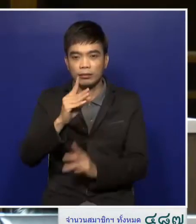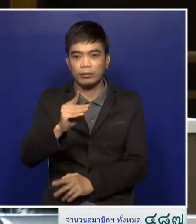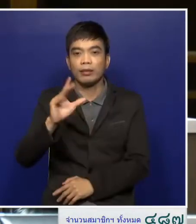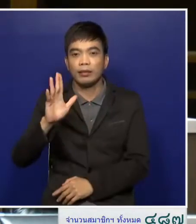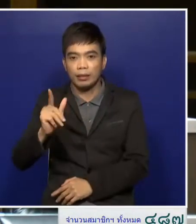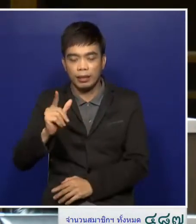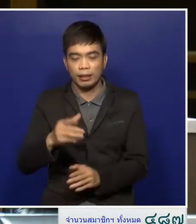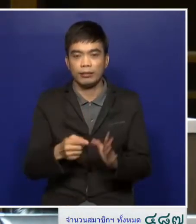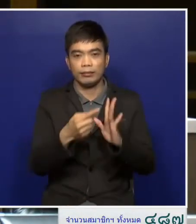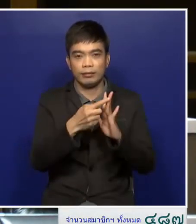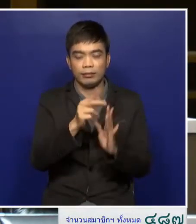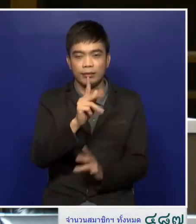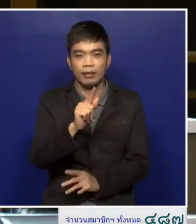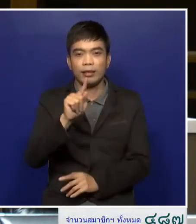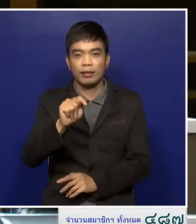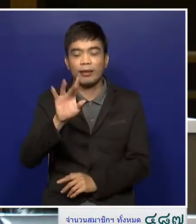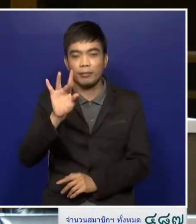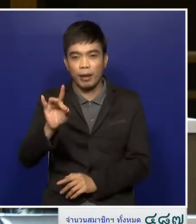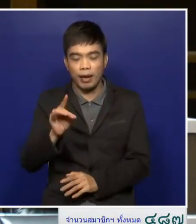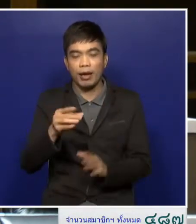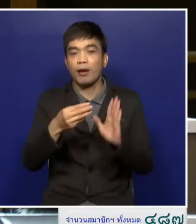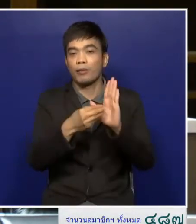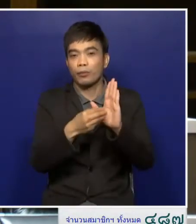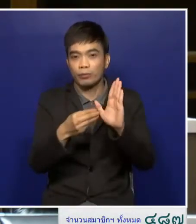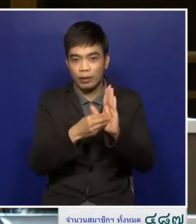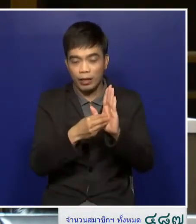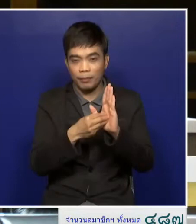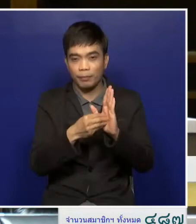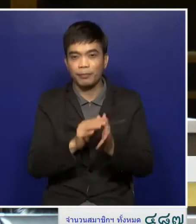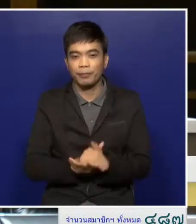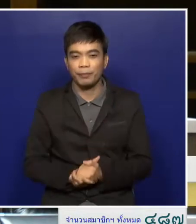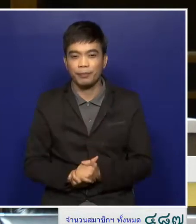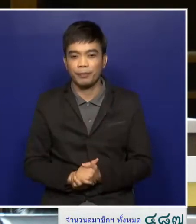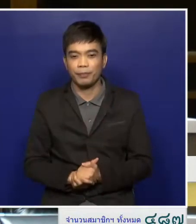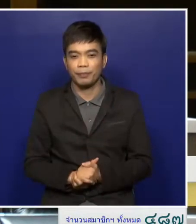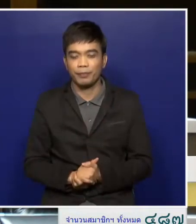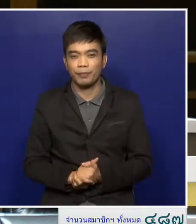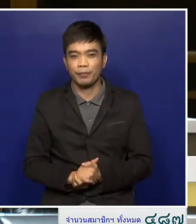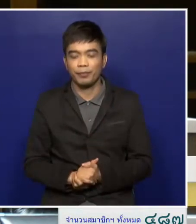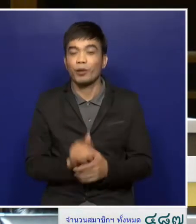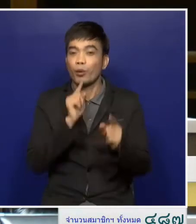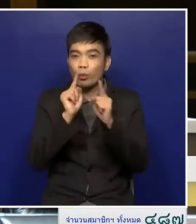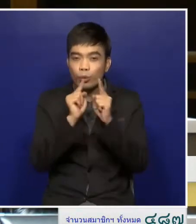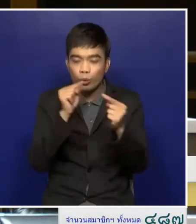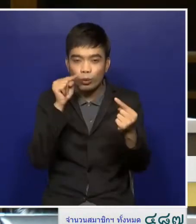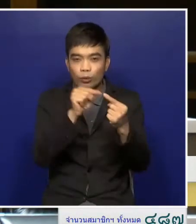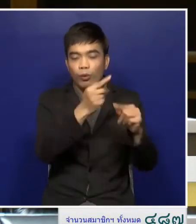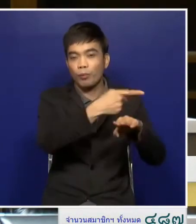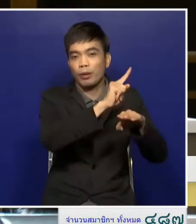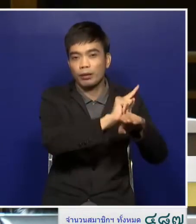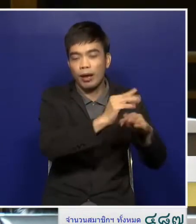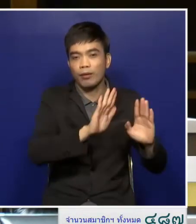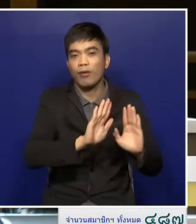กรุงเทพมหานครลาดพร้าววังทองหลางพรรคพลังประชารัฐวันนี้ผมมีเรื่องทหารเรือท่านประธานผ่านไปถึงกระทรวงมหาดไทย